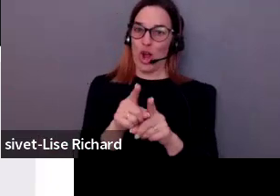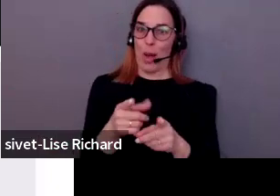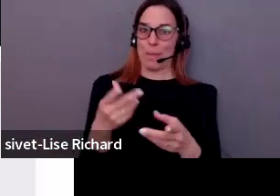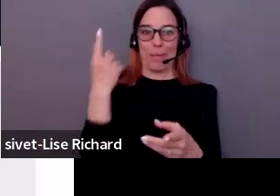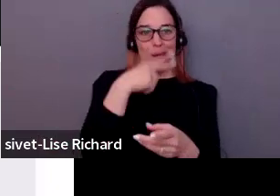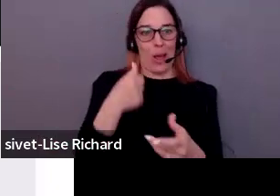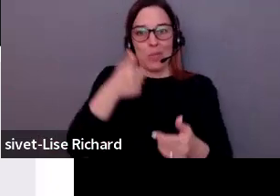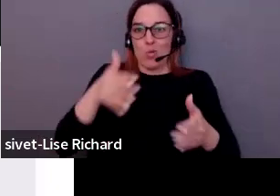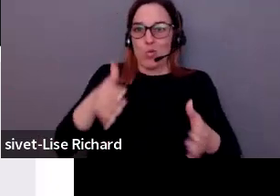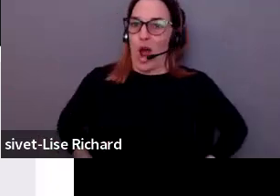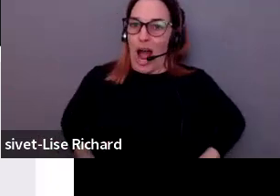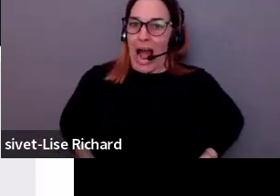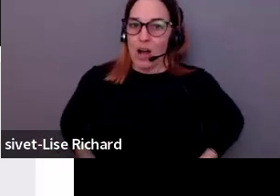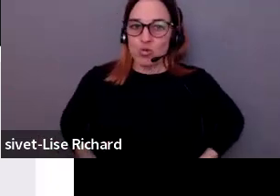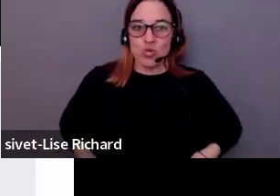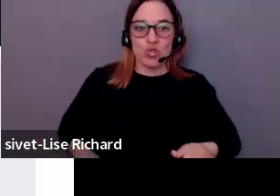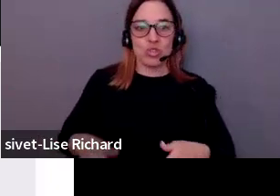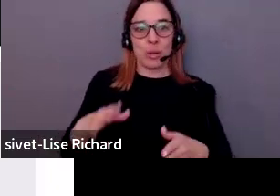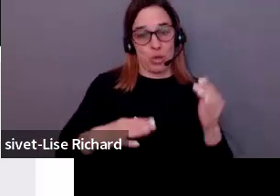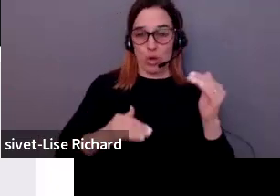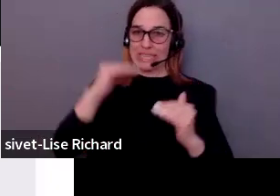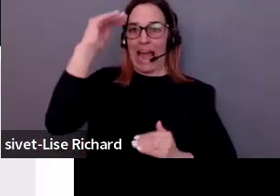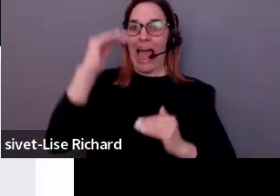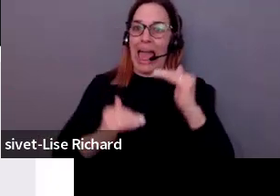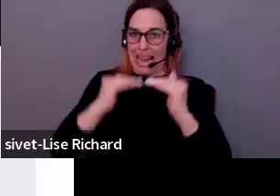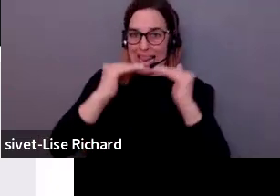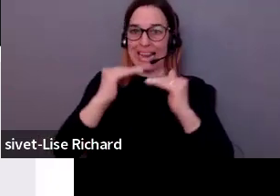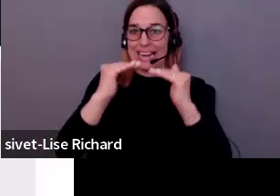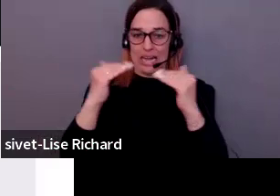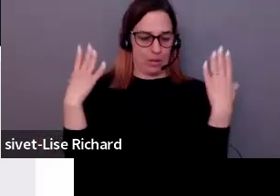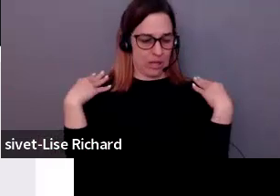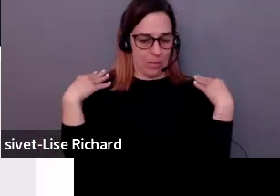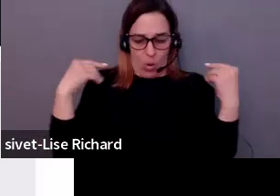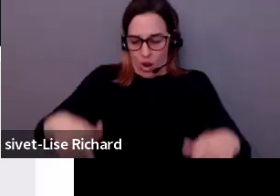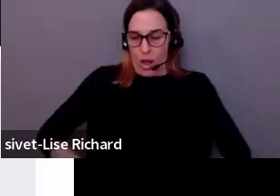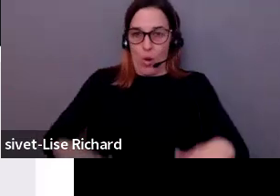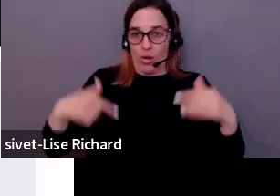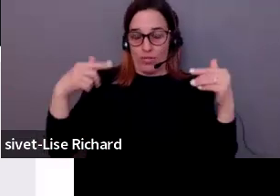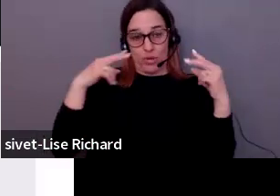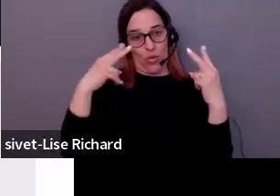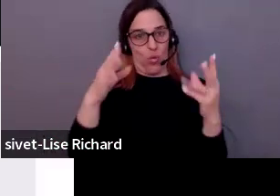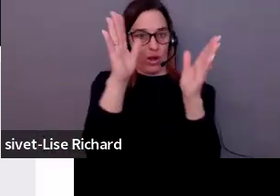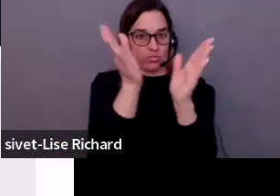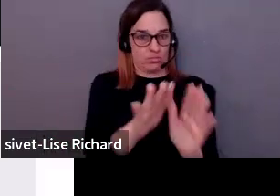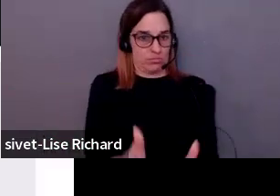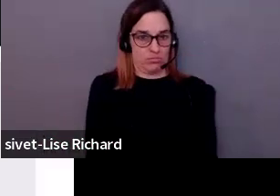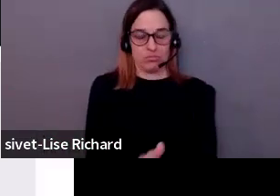d'avoir plus de hanches. Ça vient équilibrer nos épaules vers le haut.